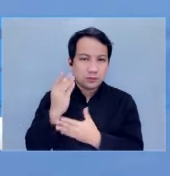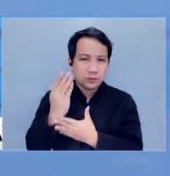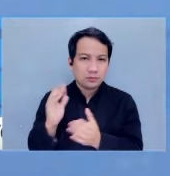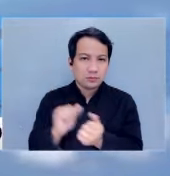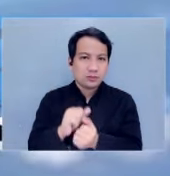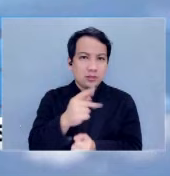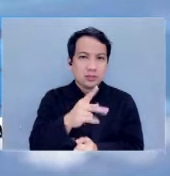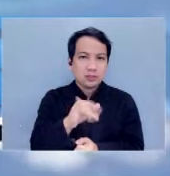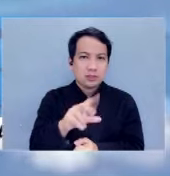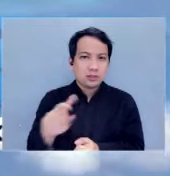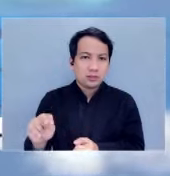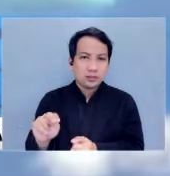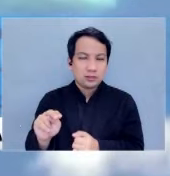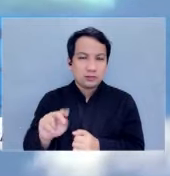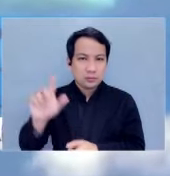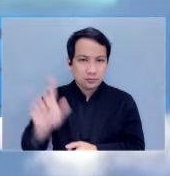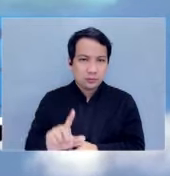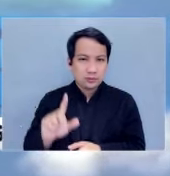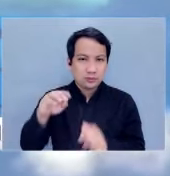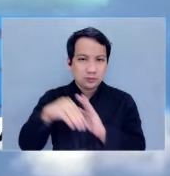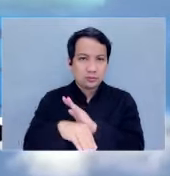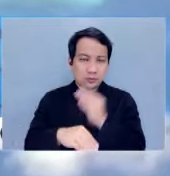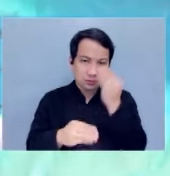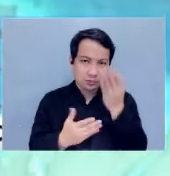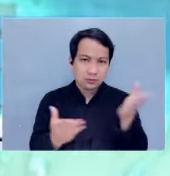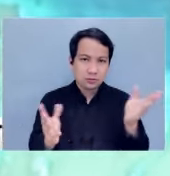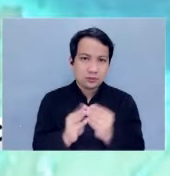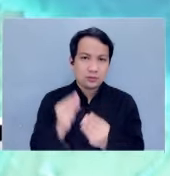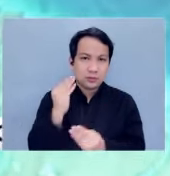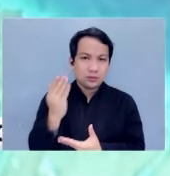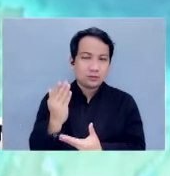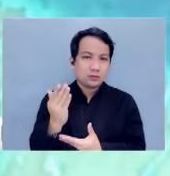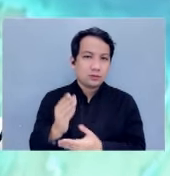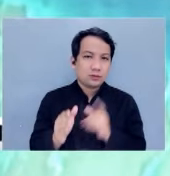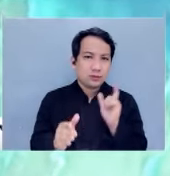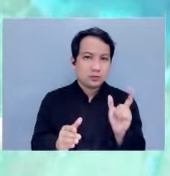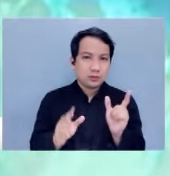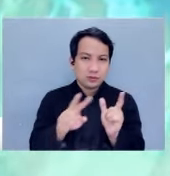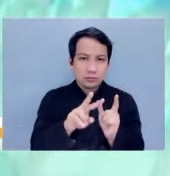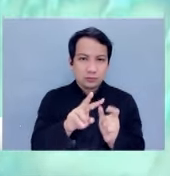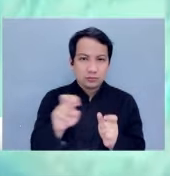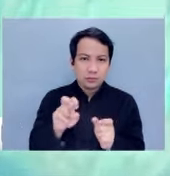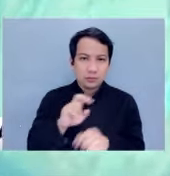may pinakamababang populasyon sa bansa na meron lang halos 200 residente.